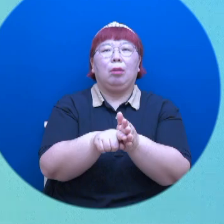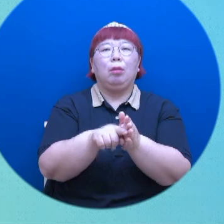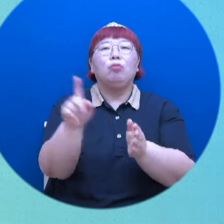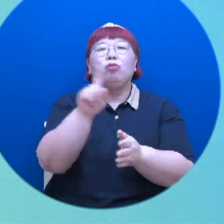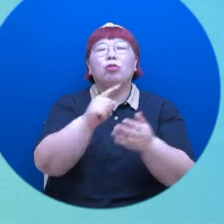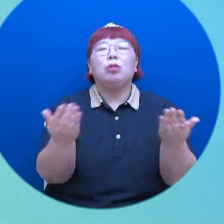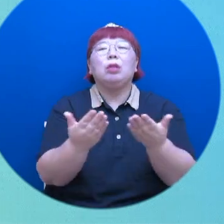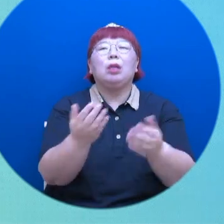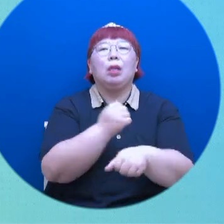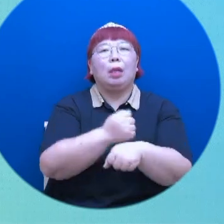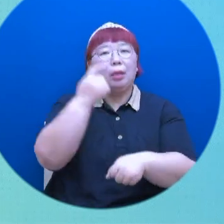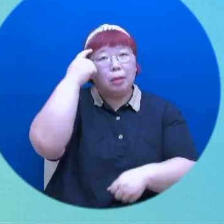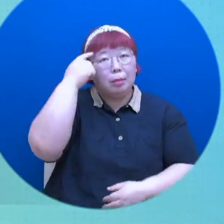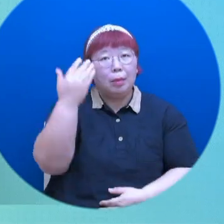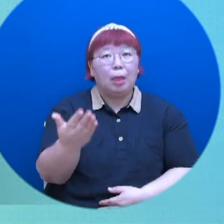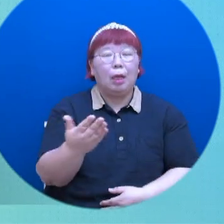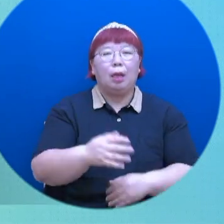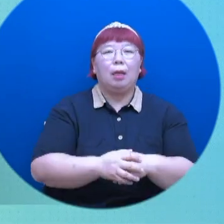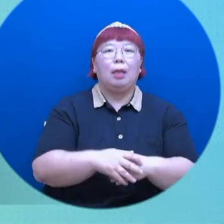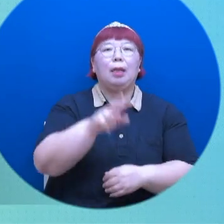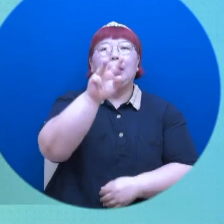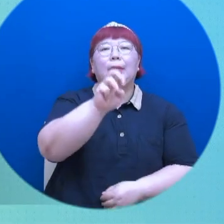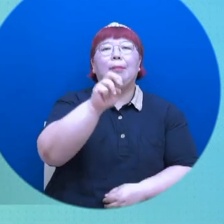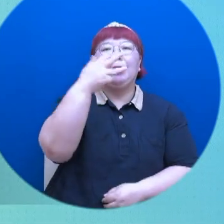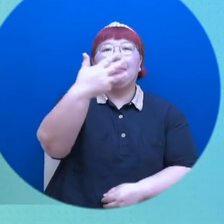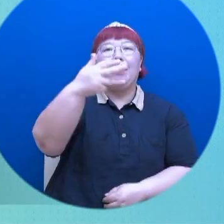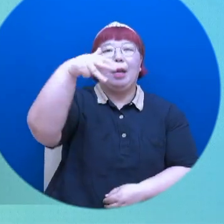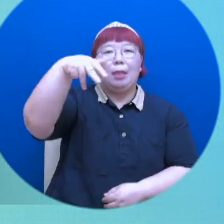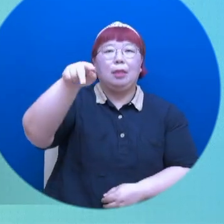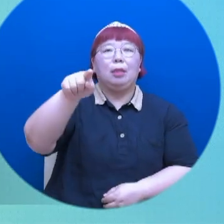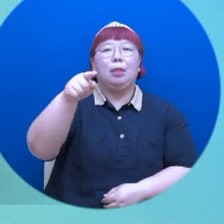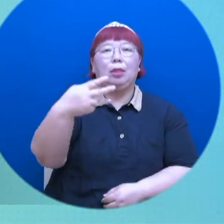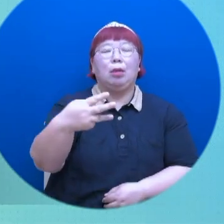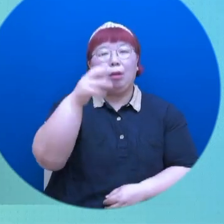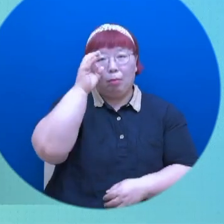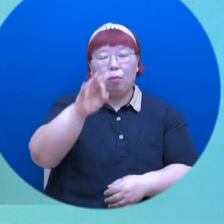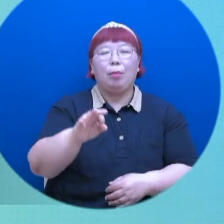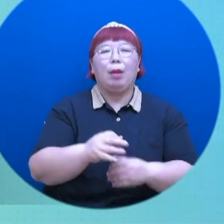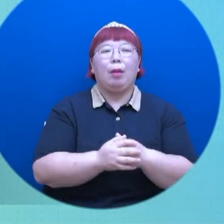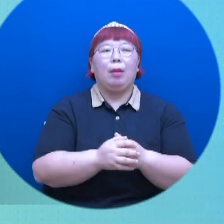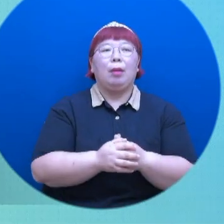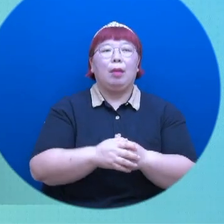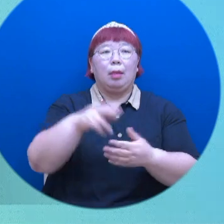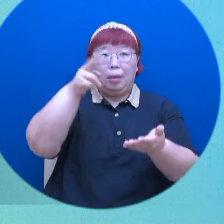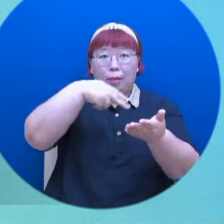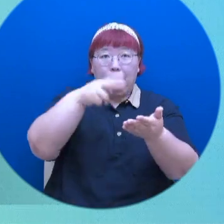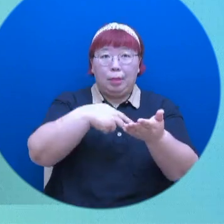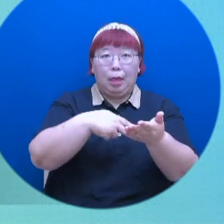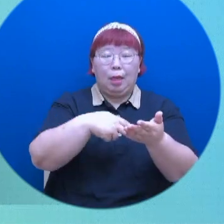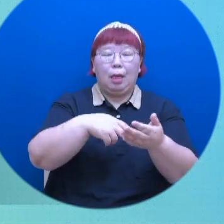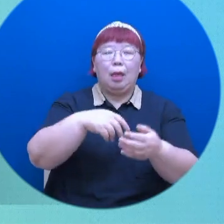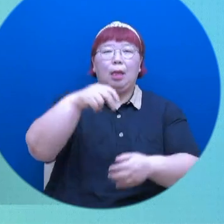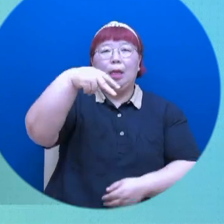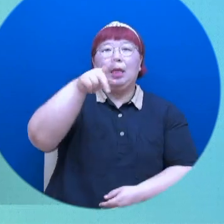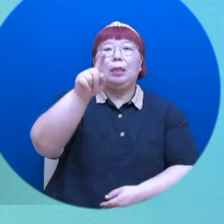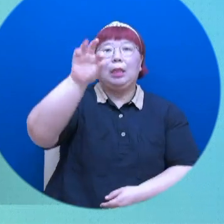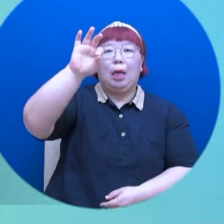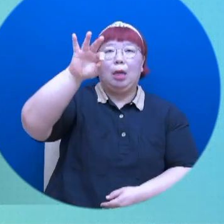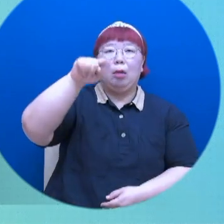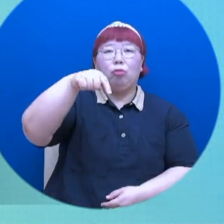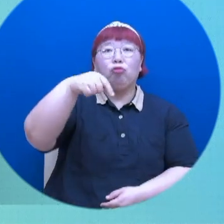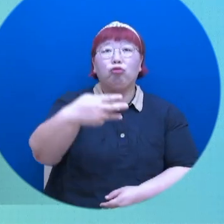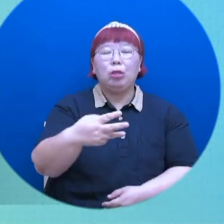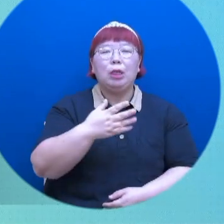무엇인지 오늘 본문 38절을 보며 한번 확인해 보죠. 화면을 보면 읽습니다. 이에 사울이